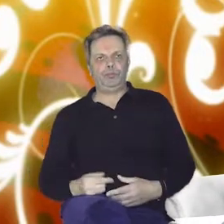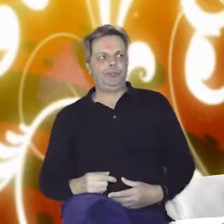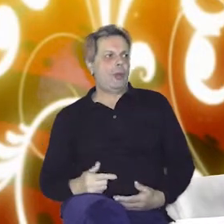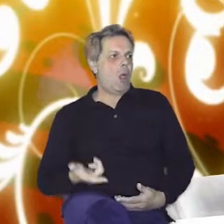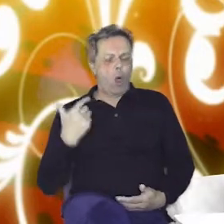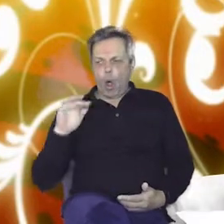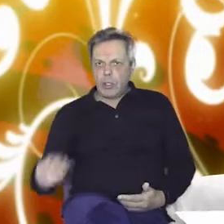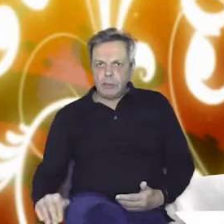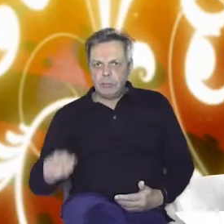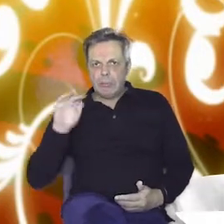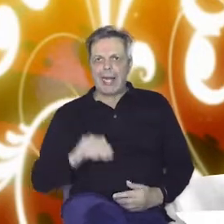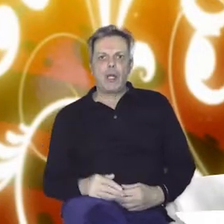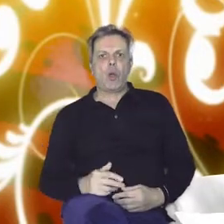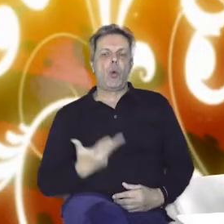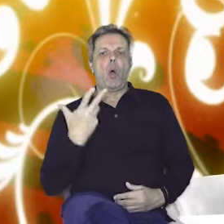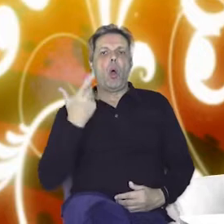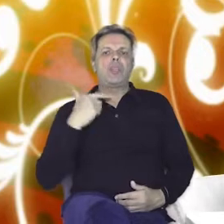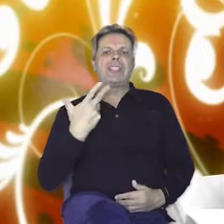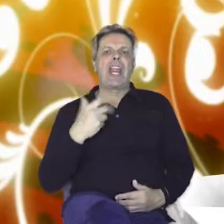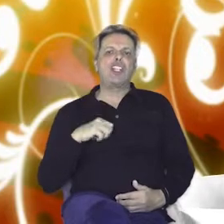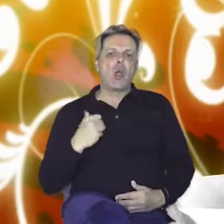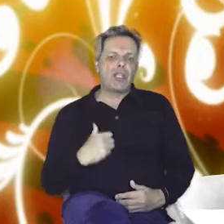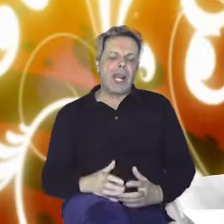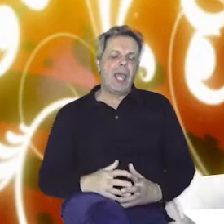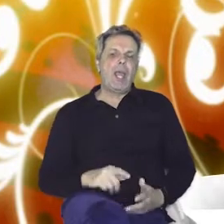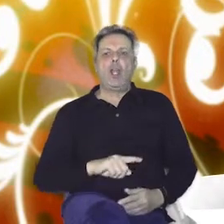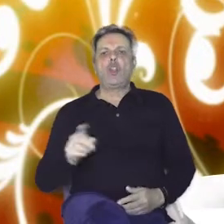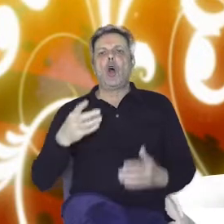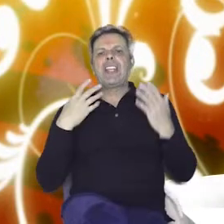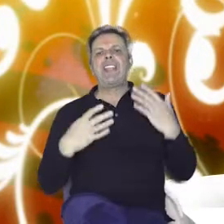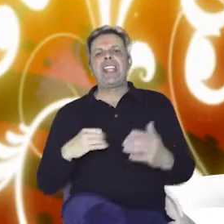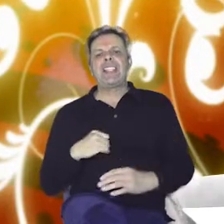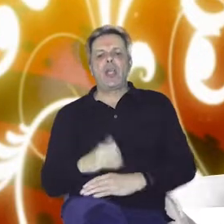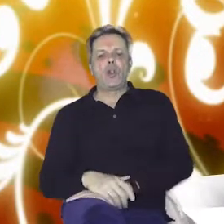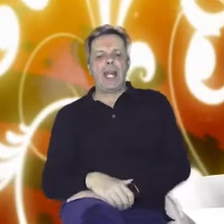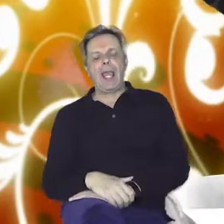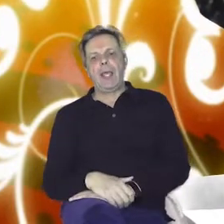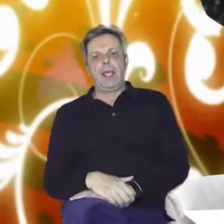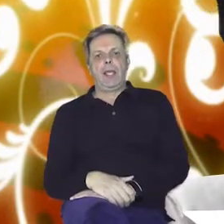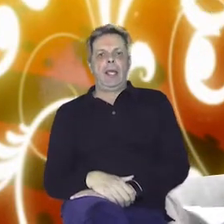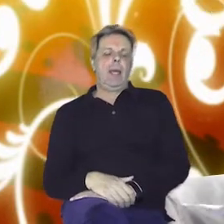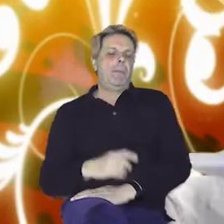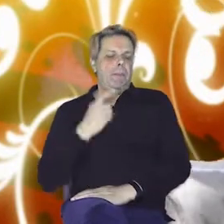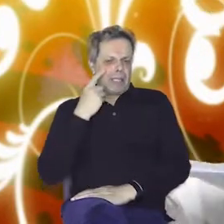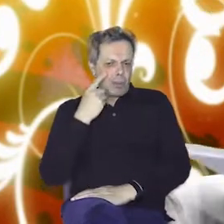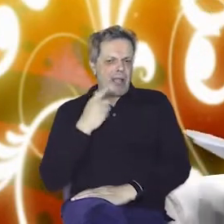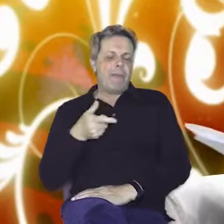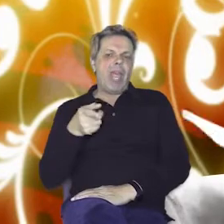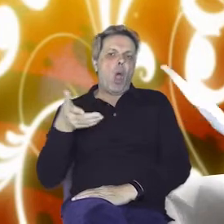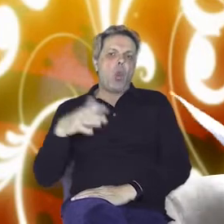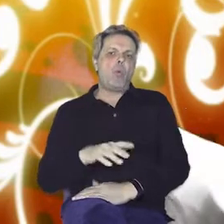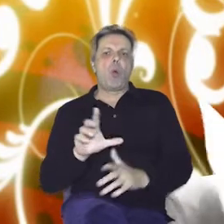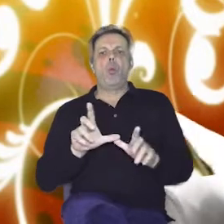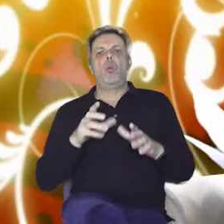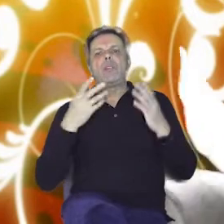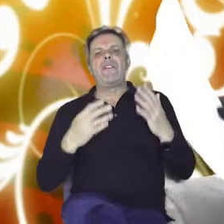nogu, od treće godine glavnog lika do 90. godine. Pretpostavljam da je umro u 90. godini, ali